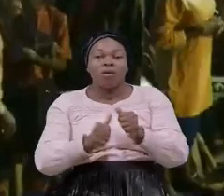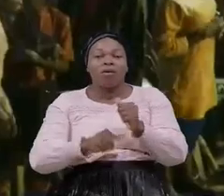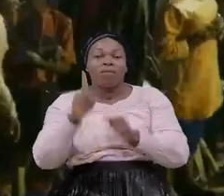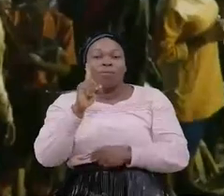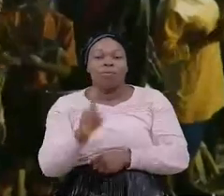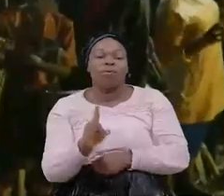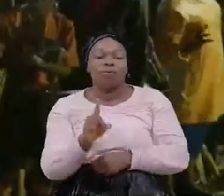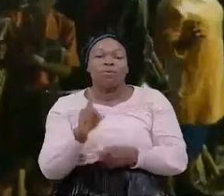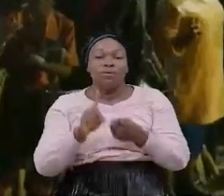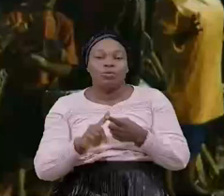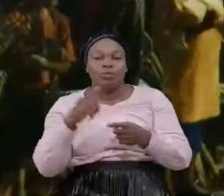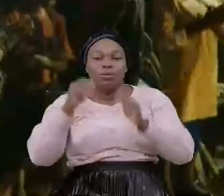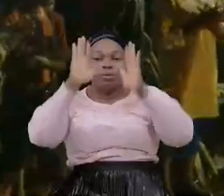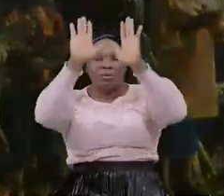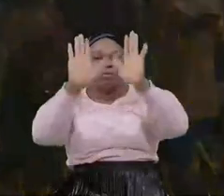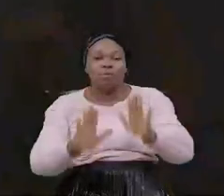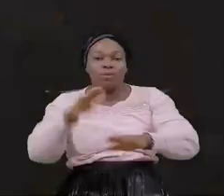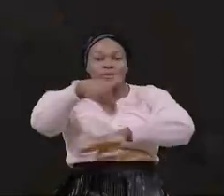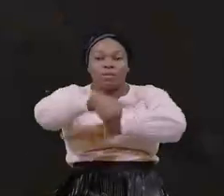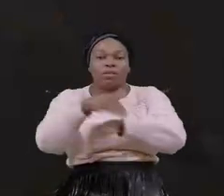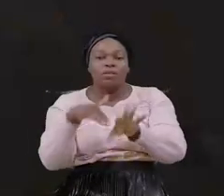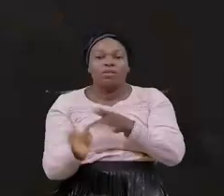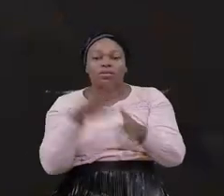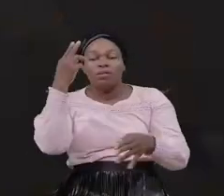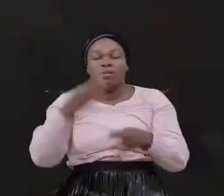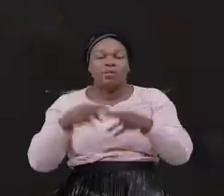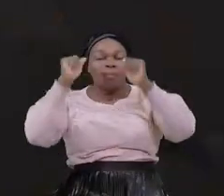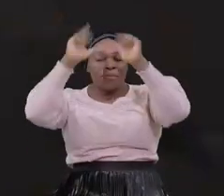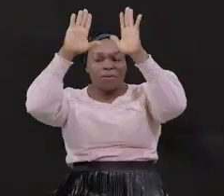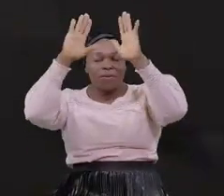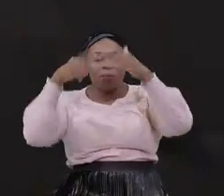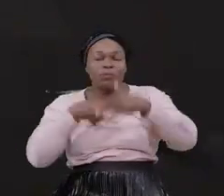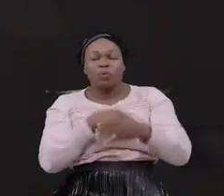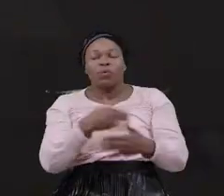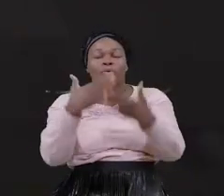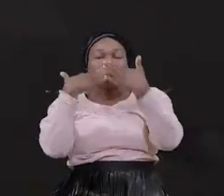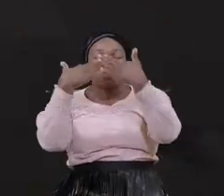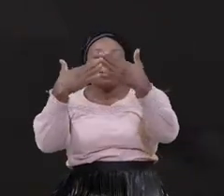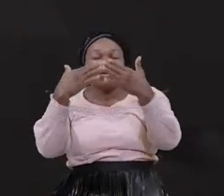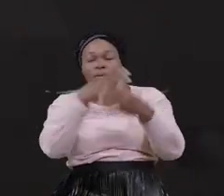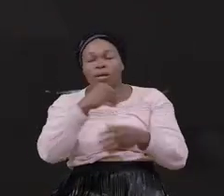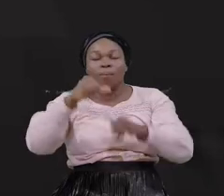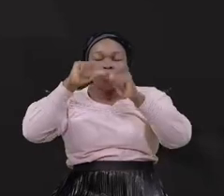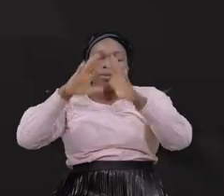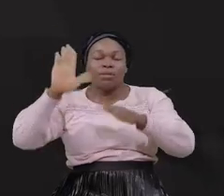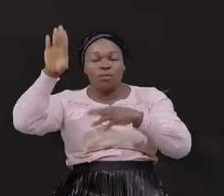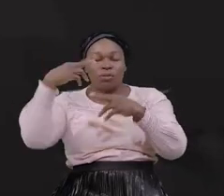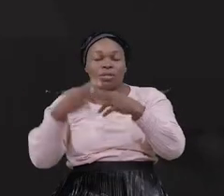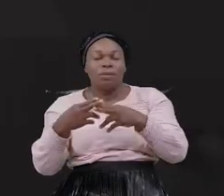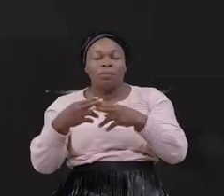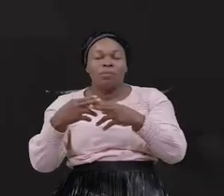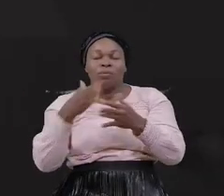soir au nom de Jésus-Christ, Père. Nous te remercions, nous bénissons ton nom. Bon